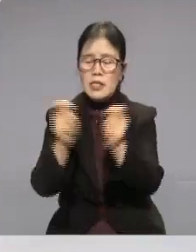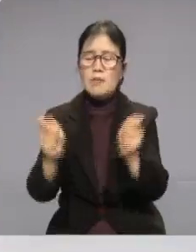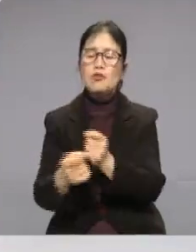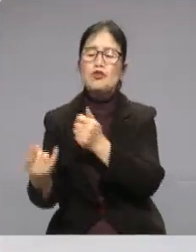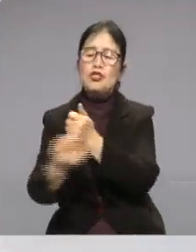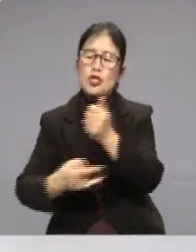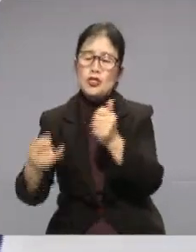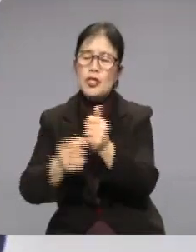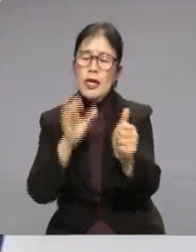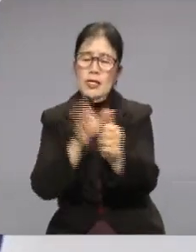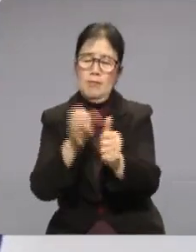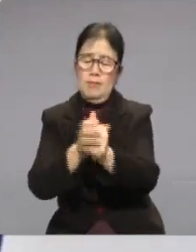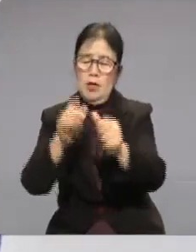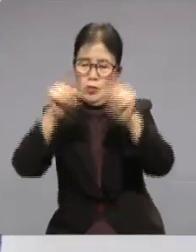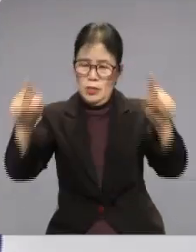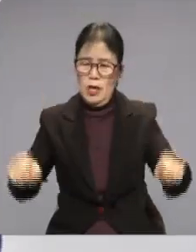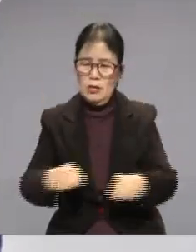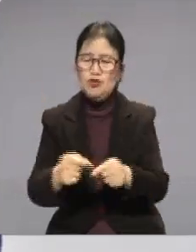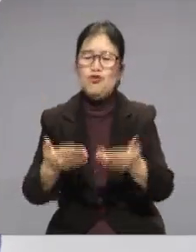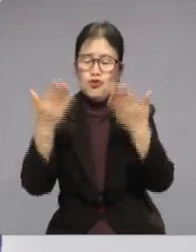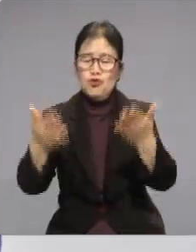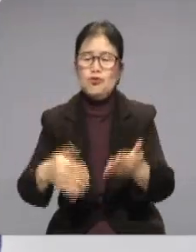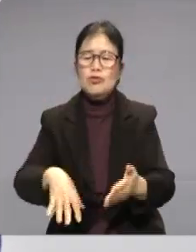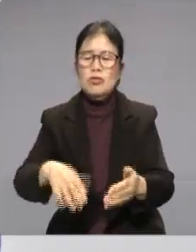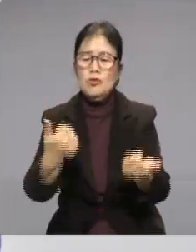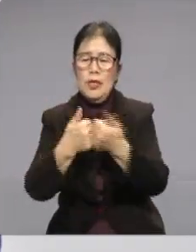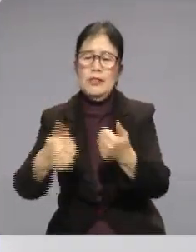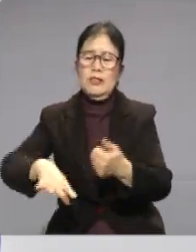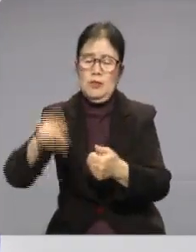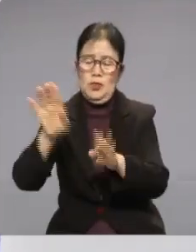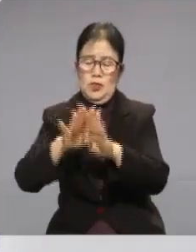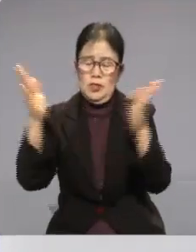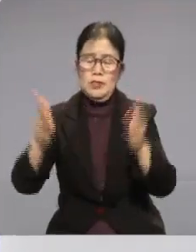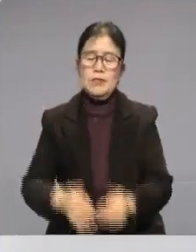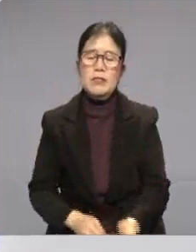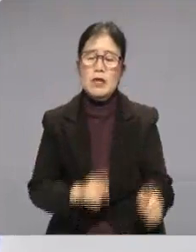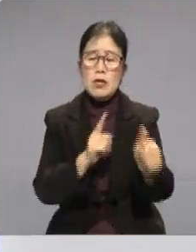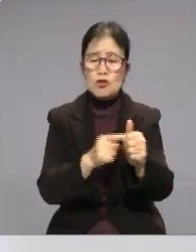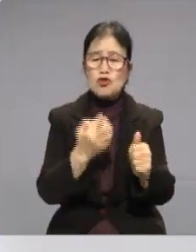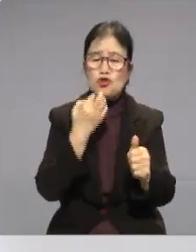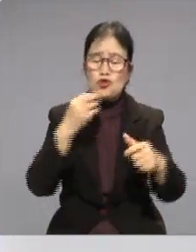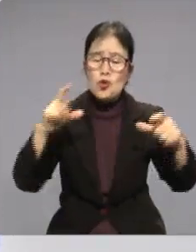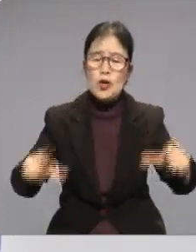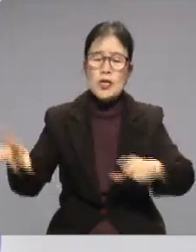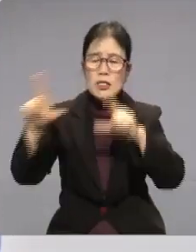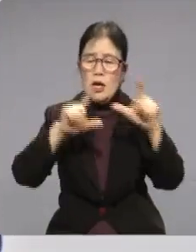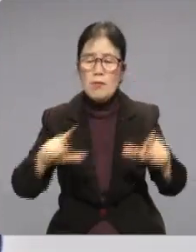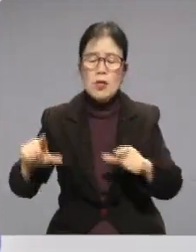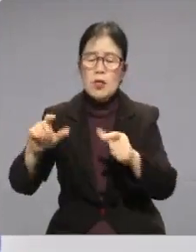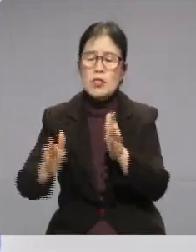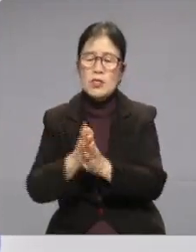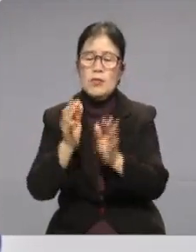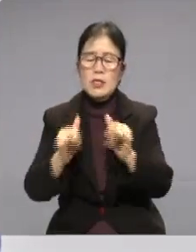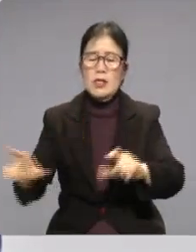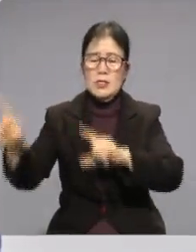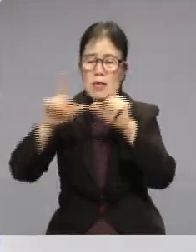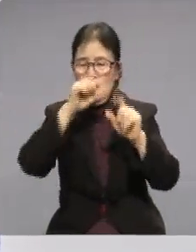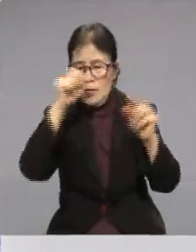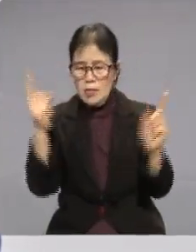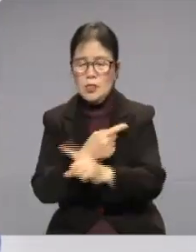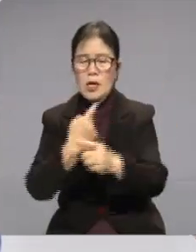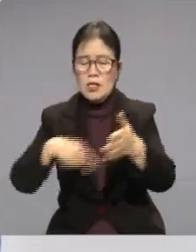의원들에게 임명장을 수여하고 첫 회의를 가졌습니다. 한 위원장은 수도권에 거주하는 동료 시민의 삶을 개선하기 위해